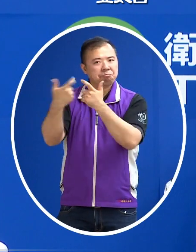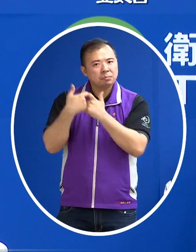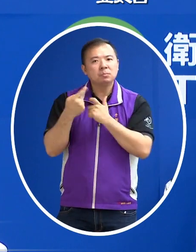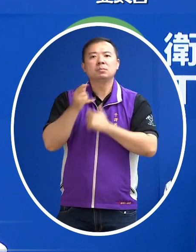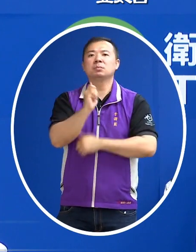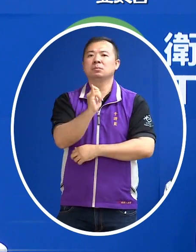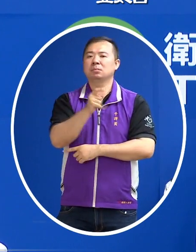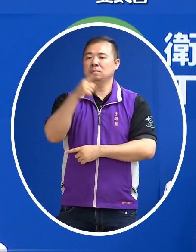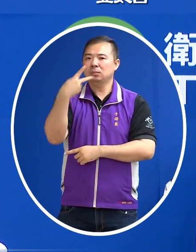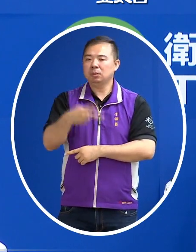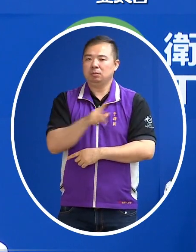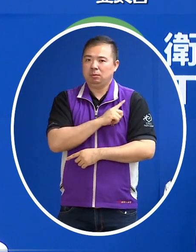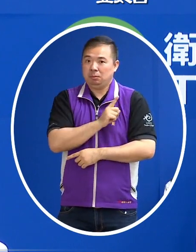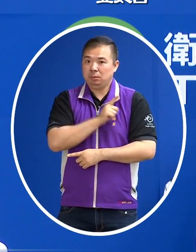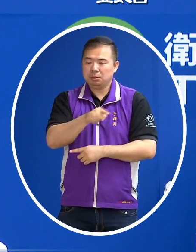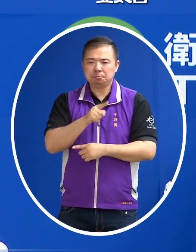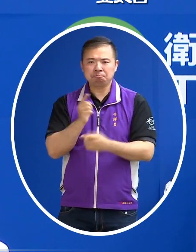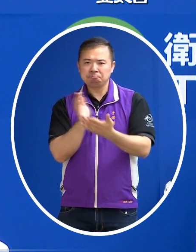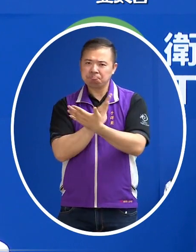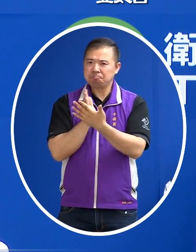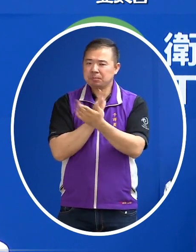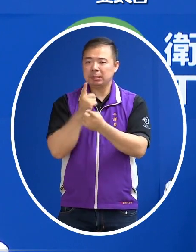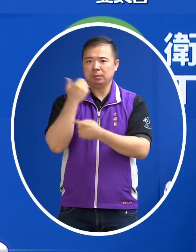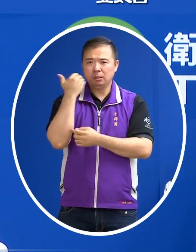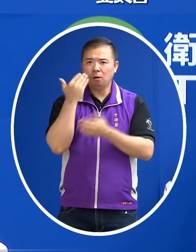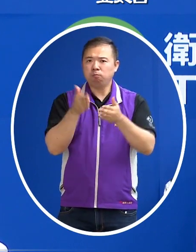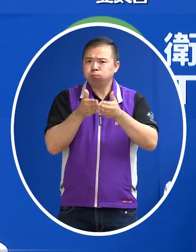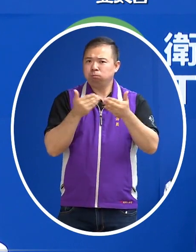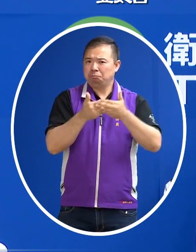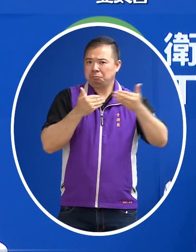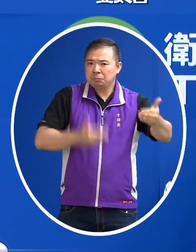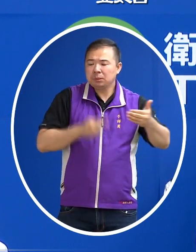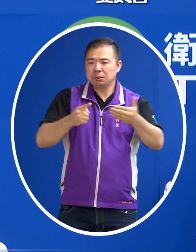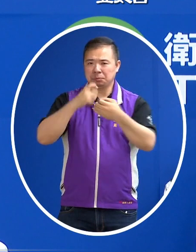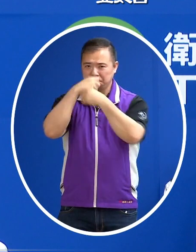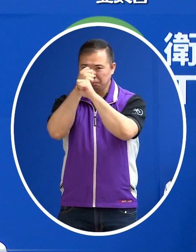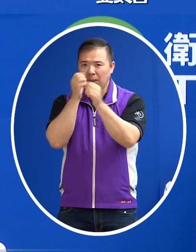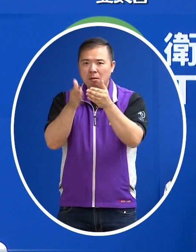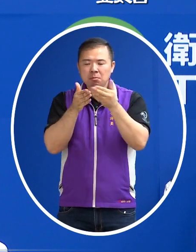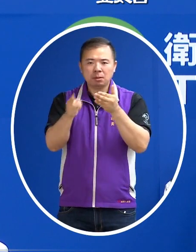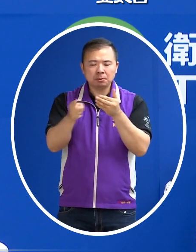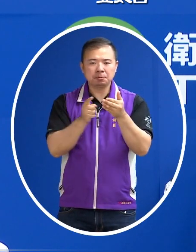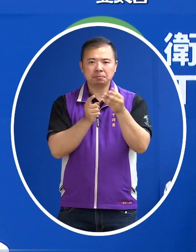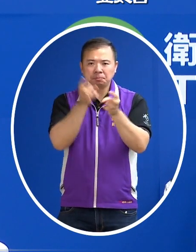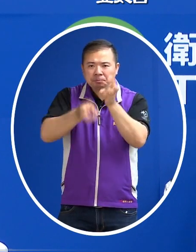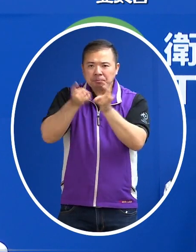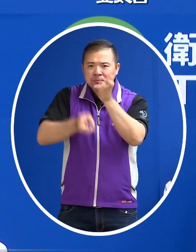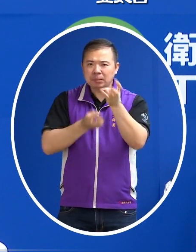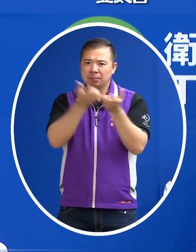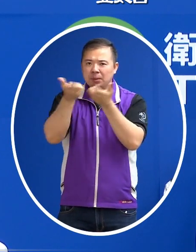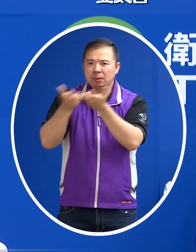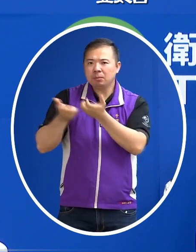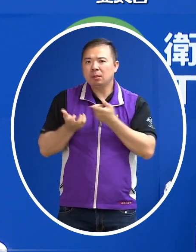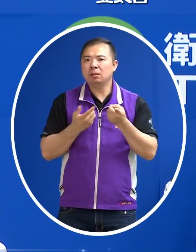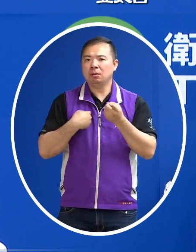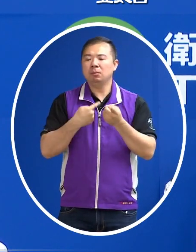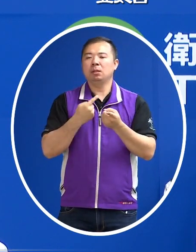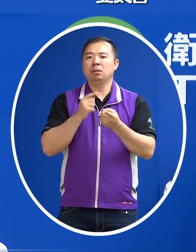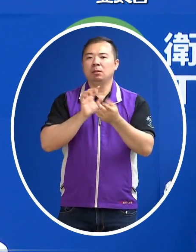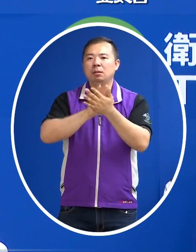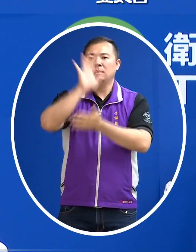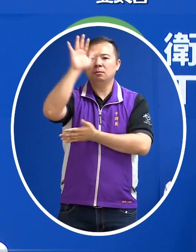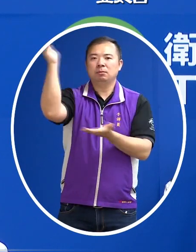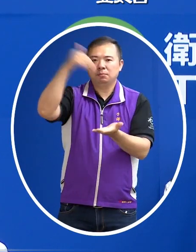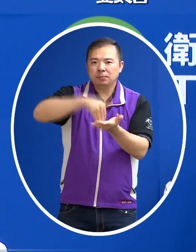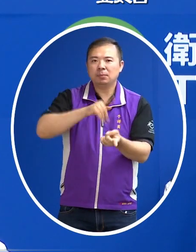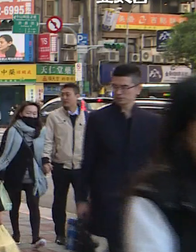把需要隔离、需要检验的人哈都能够及时的掌握。那这是造成我们这样社区里面守住的一个